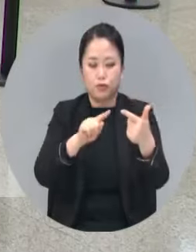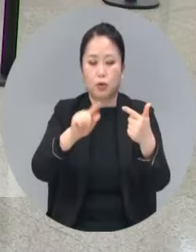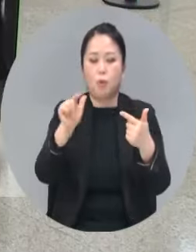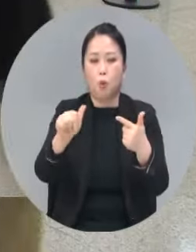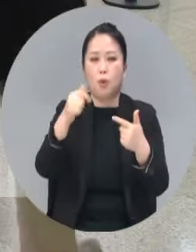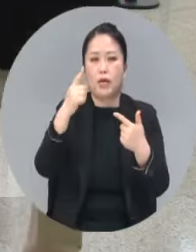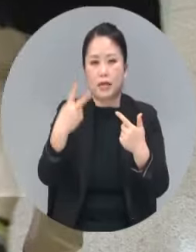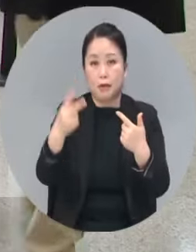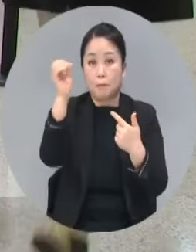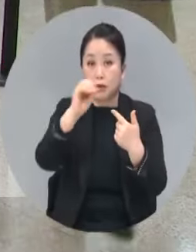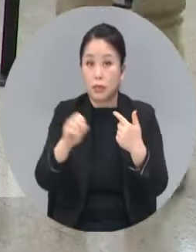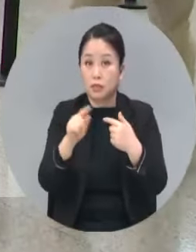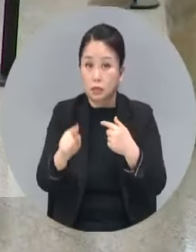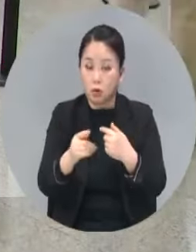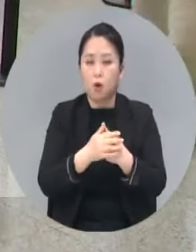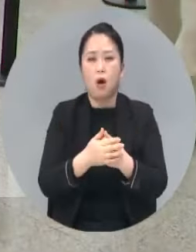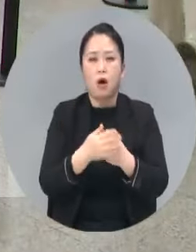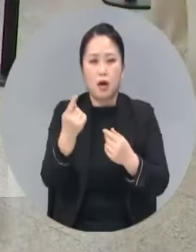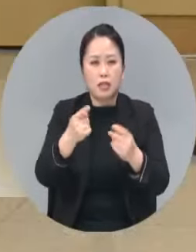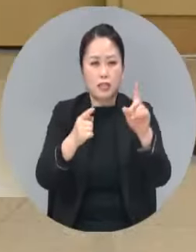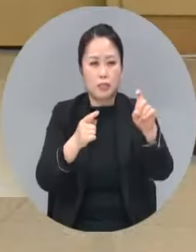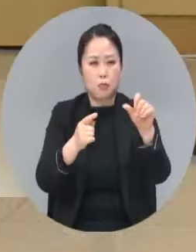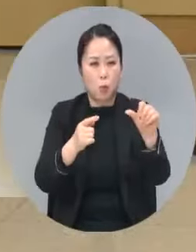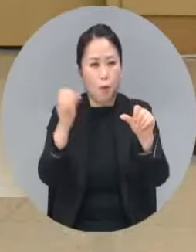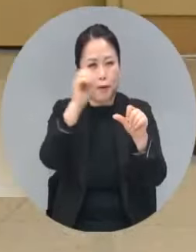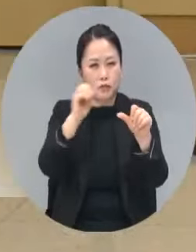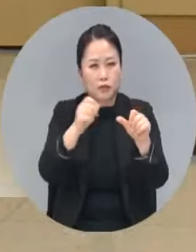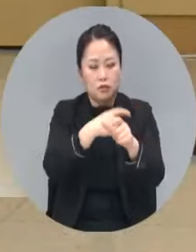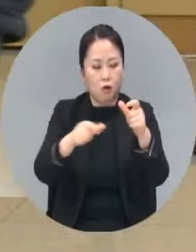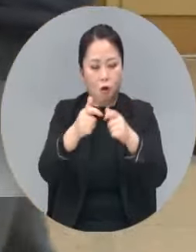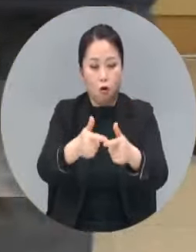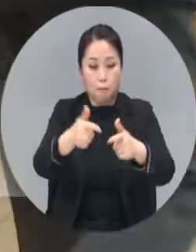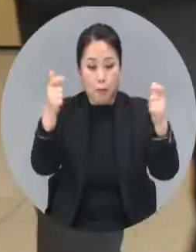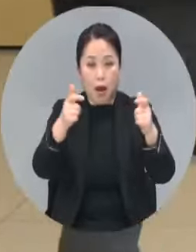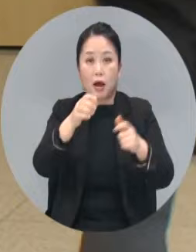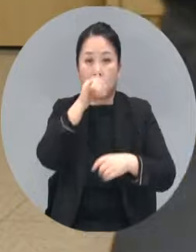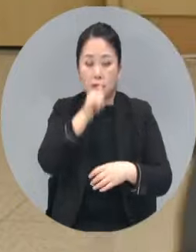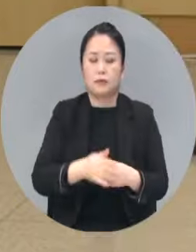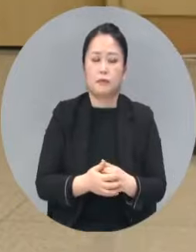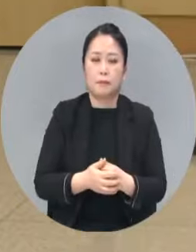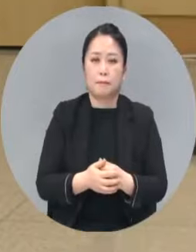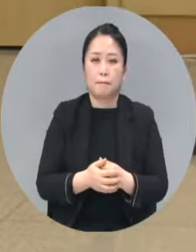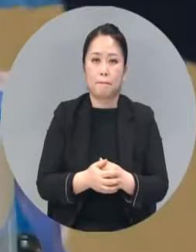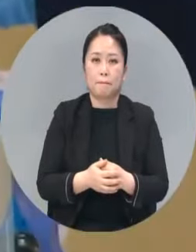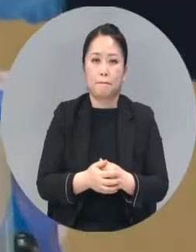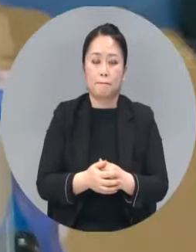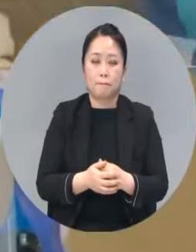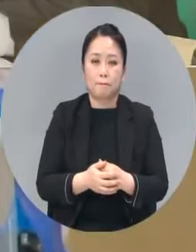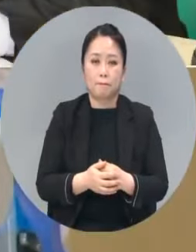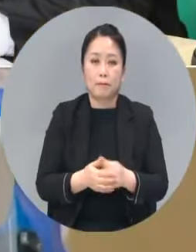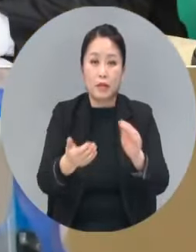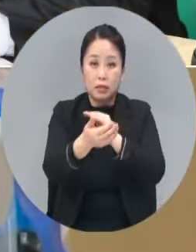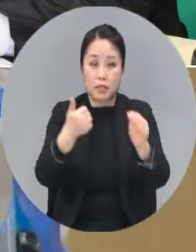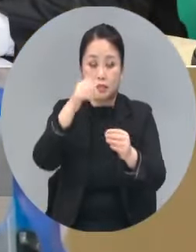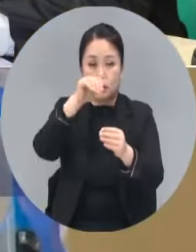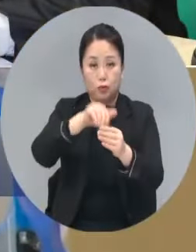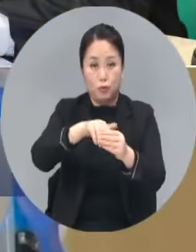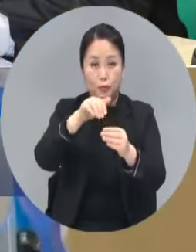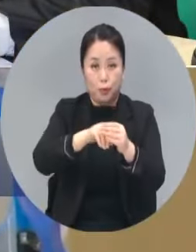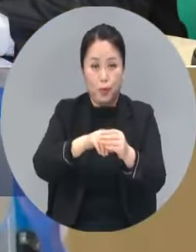4월에 치러진 20대 선거보다 15.69% 더 높은 수치를 기록했습니다.